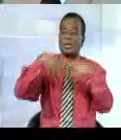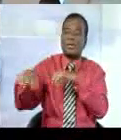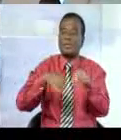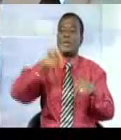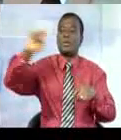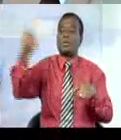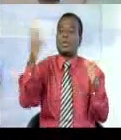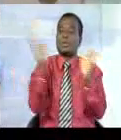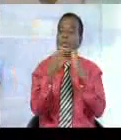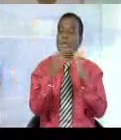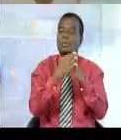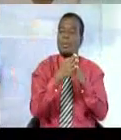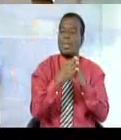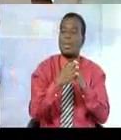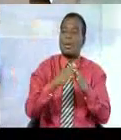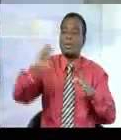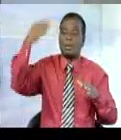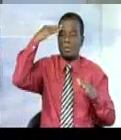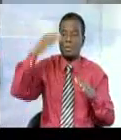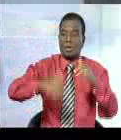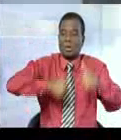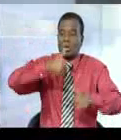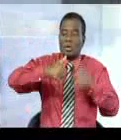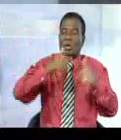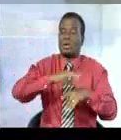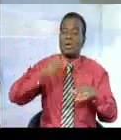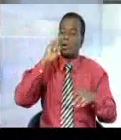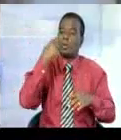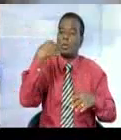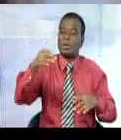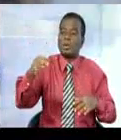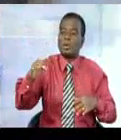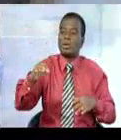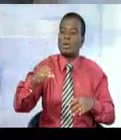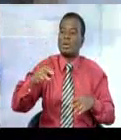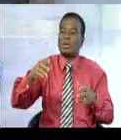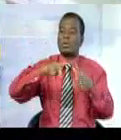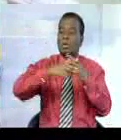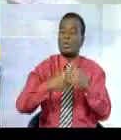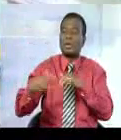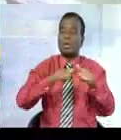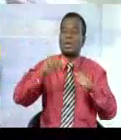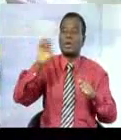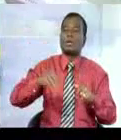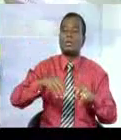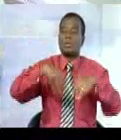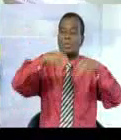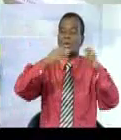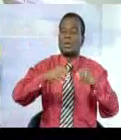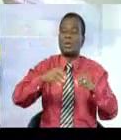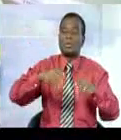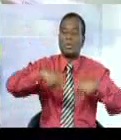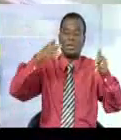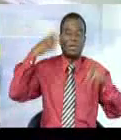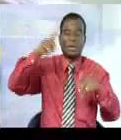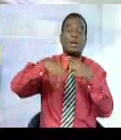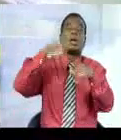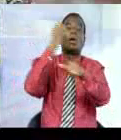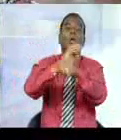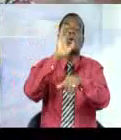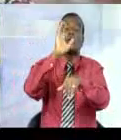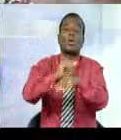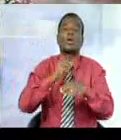sa première réunion. Pour le ministre de la Culture et de la Francophonie, la reprise des activités du MASA permettra à la Côte d'Ivoire